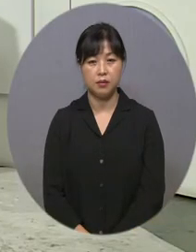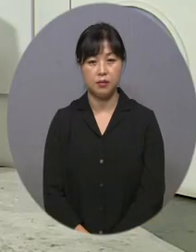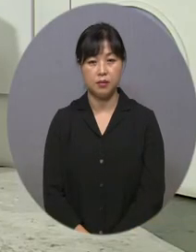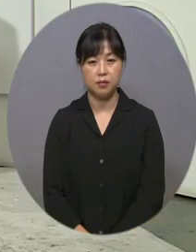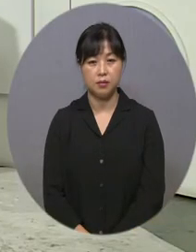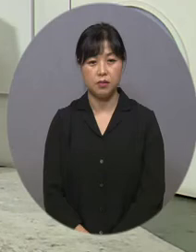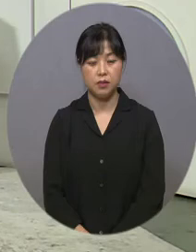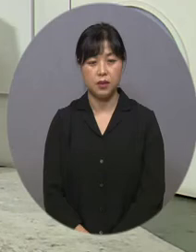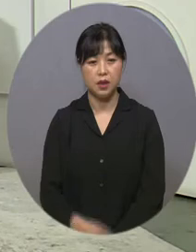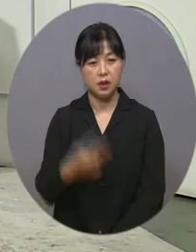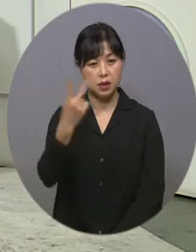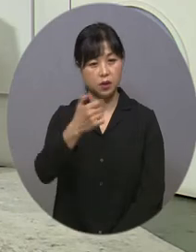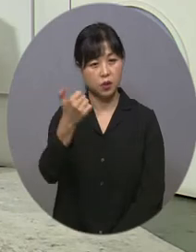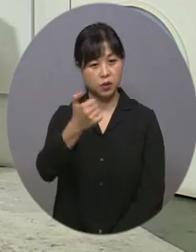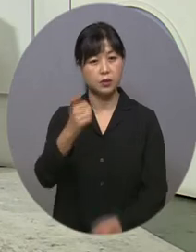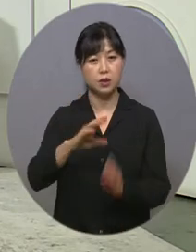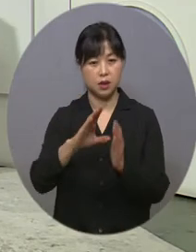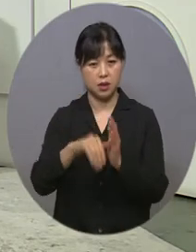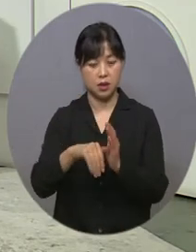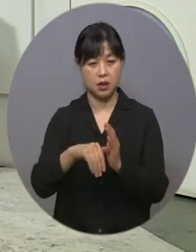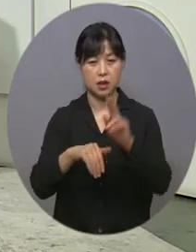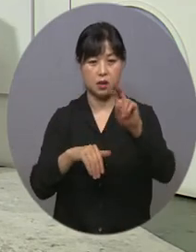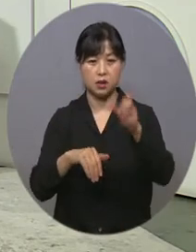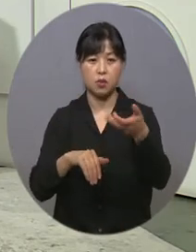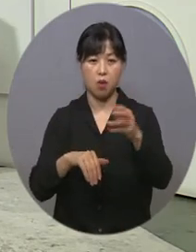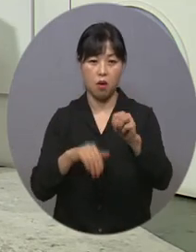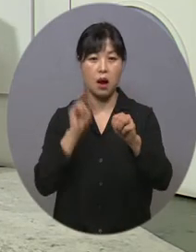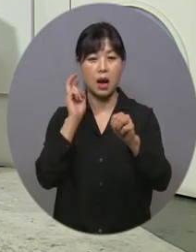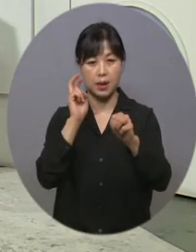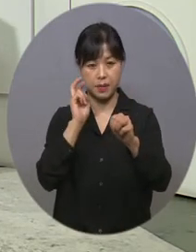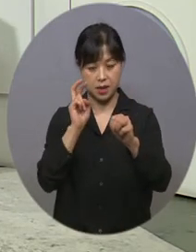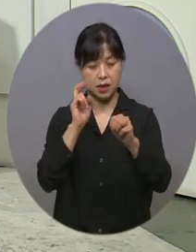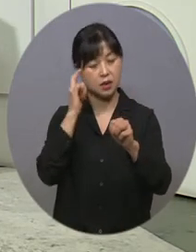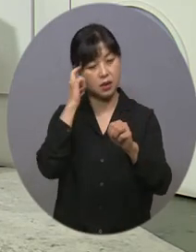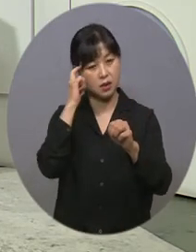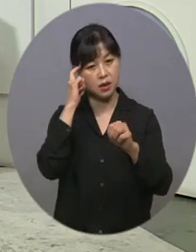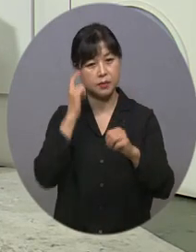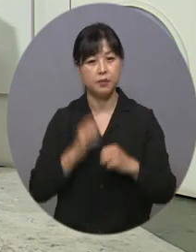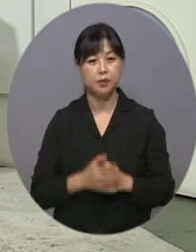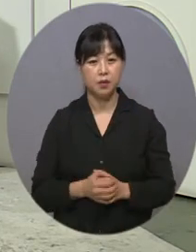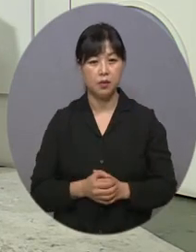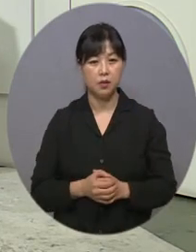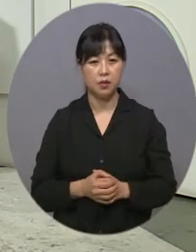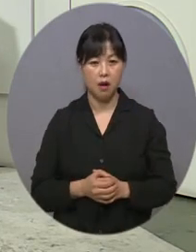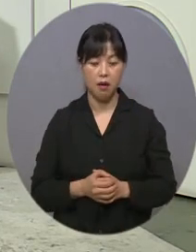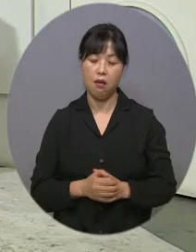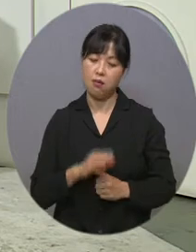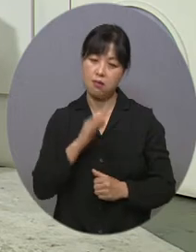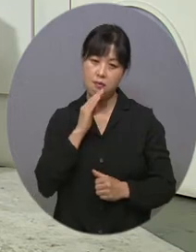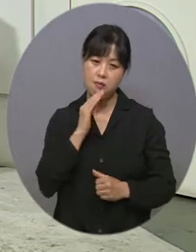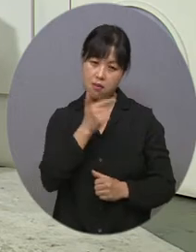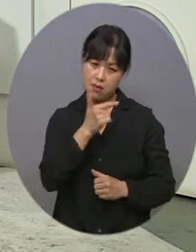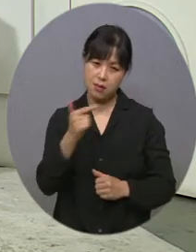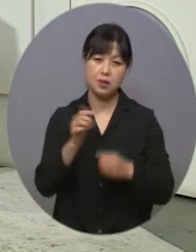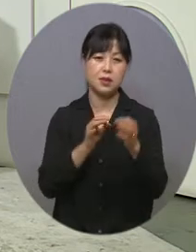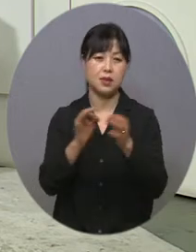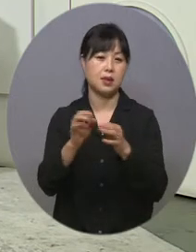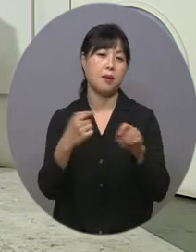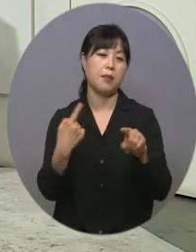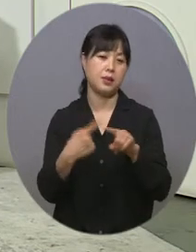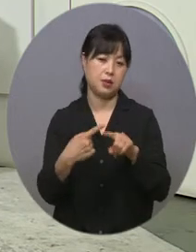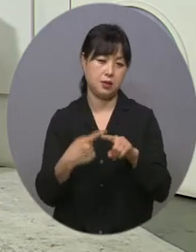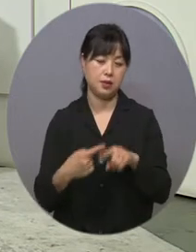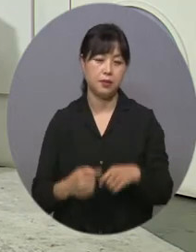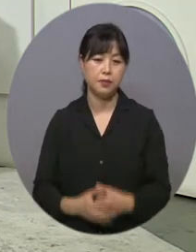그러니까 2050년이 되면은 25억이 될 거라고 전망을 하고 있습니다. 대단한 최대 시장이 되는 거죠.